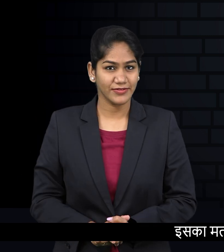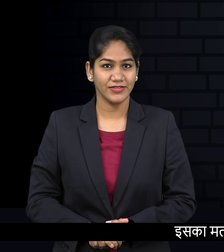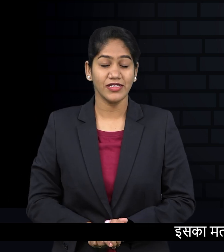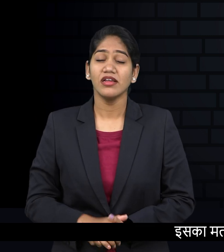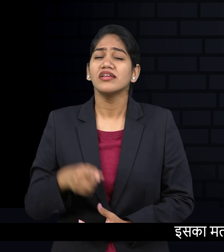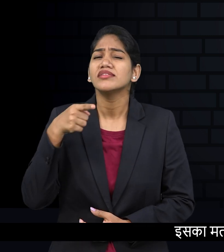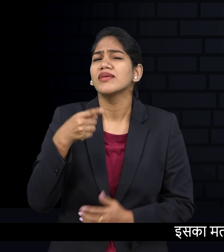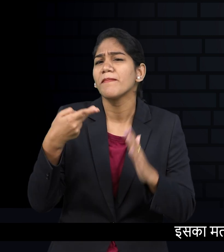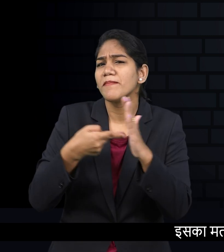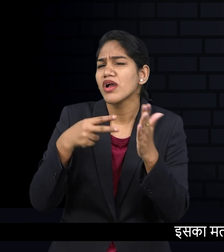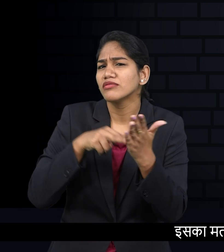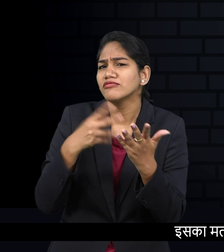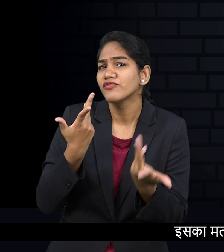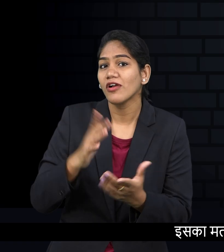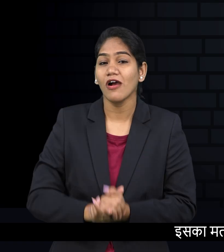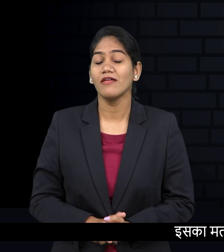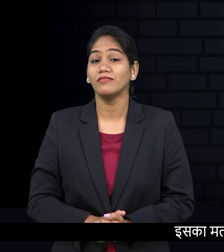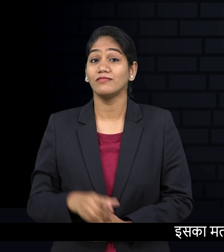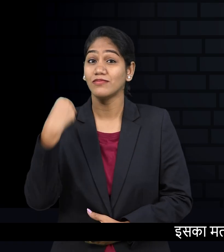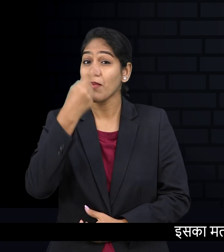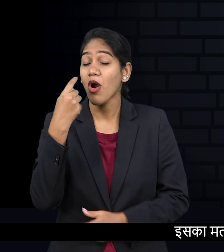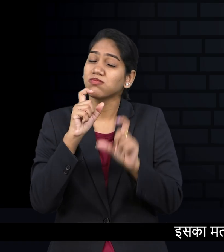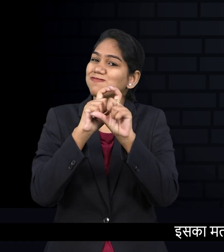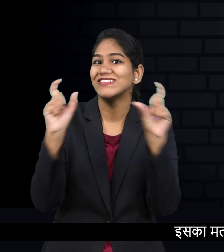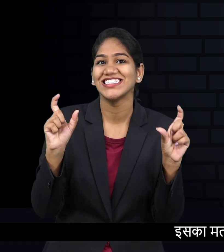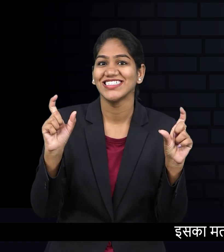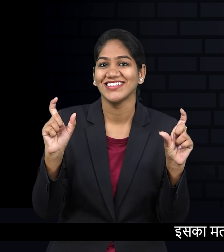इसका मतलब है मेरा मुंह साफ है।